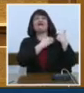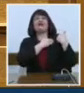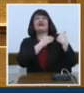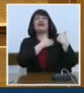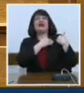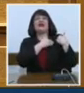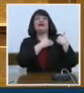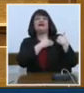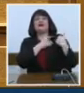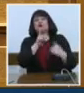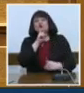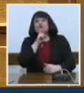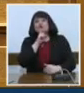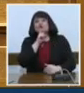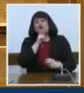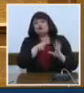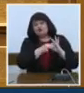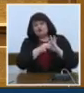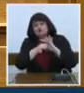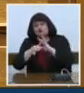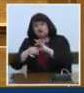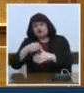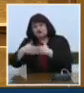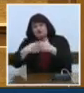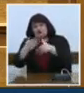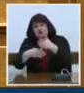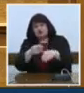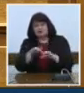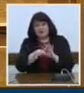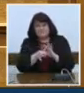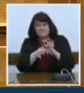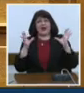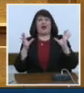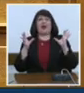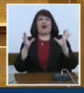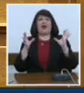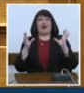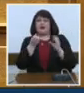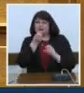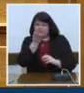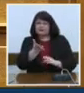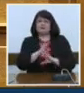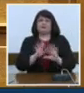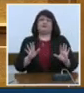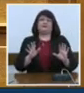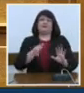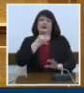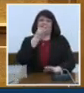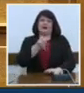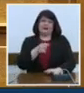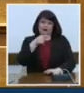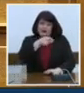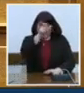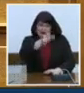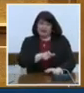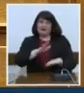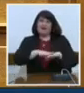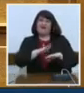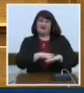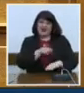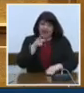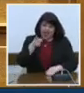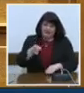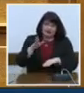της σιωπής, ώστε το στίγμα της ενοχής να περάσει από το θύμα στο θήτη. Και